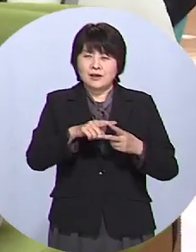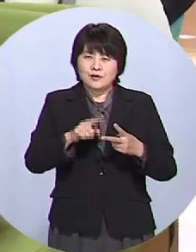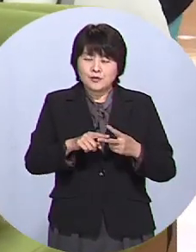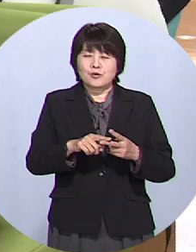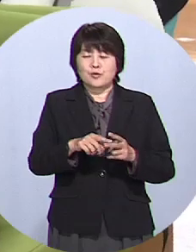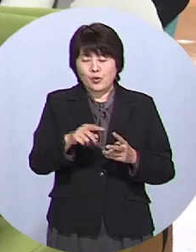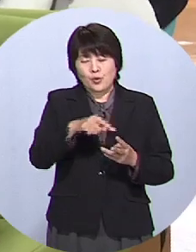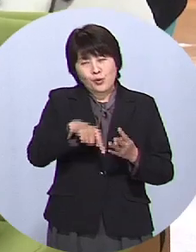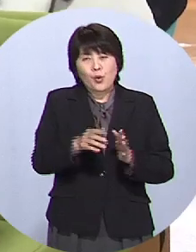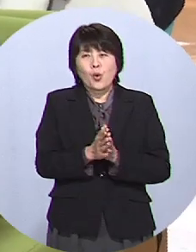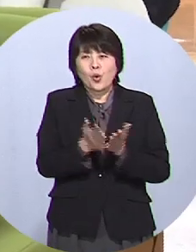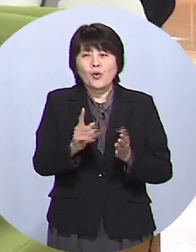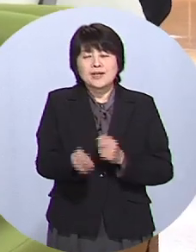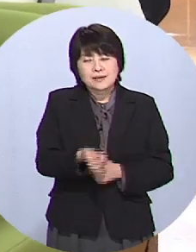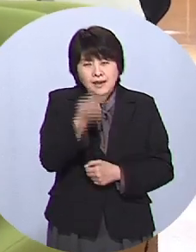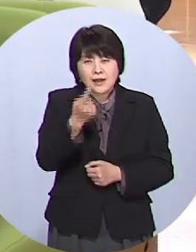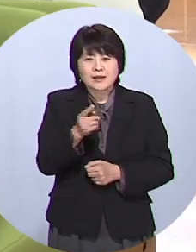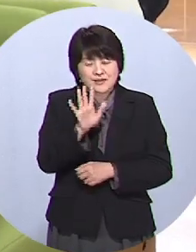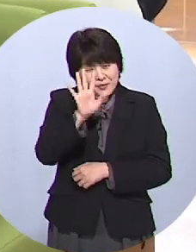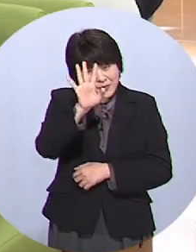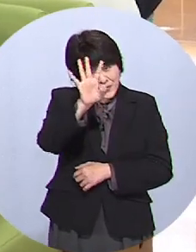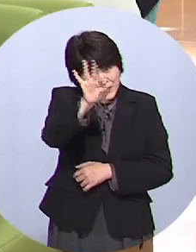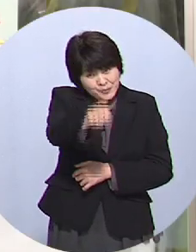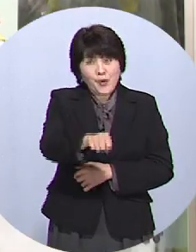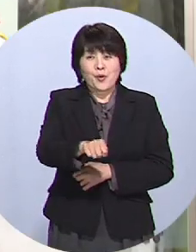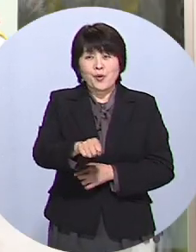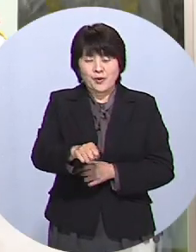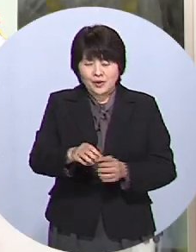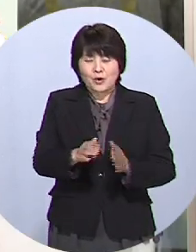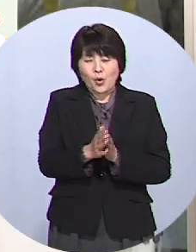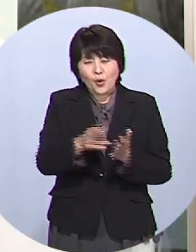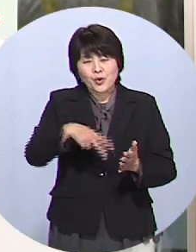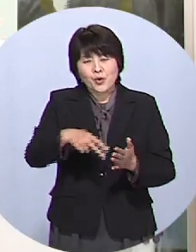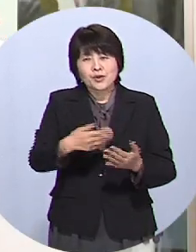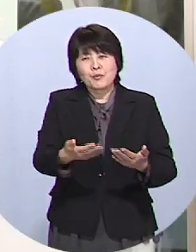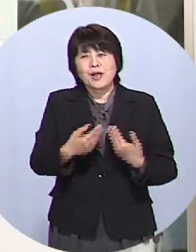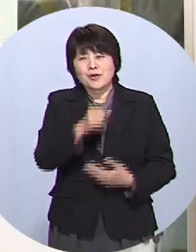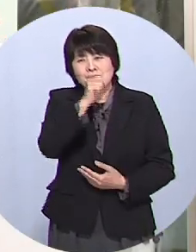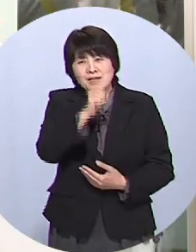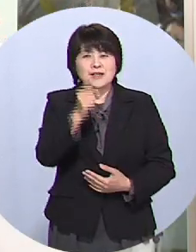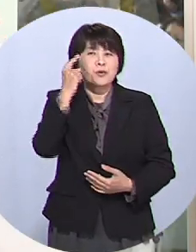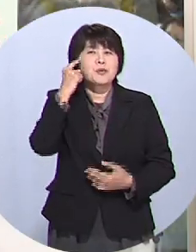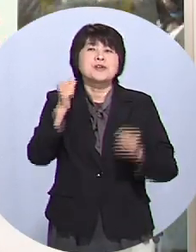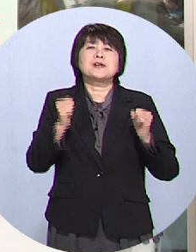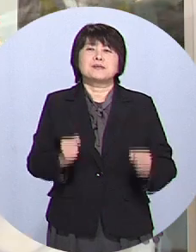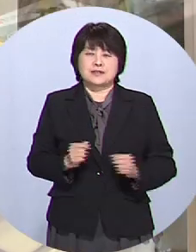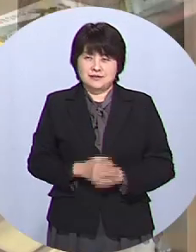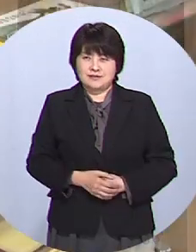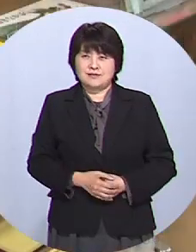に、子どもが生涯を通じて絵本をいっぱい読んでくれたらいいなと思っています。